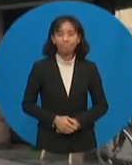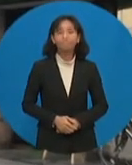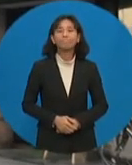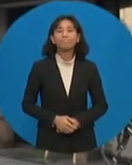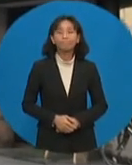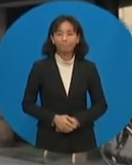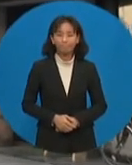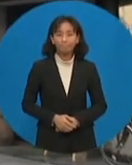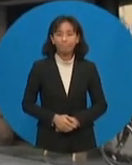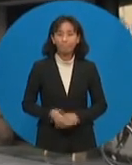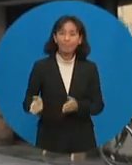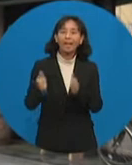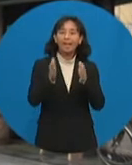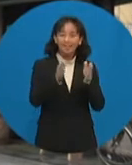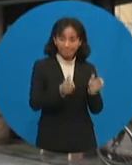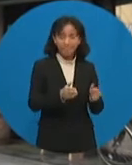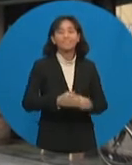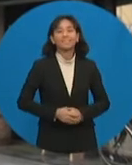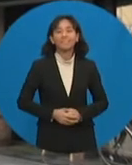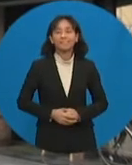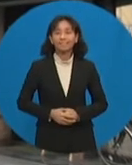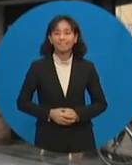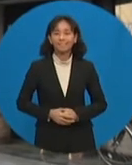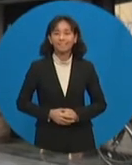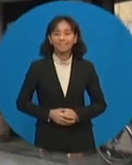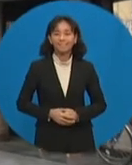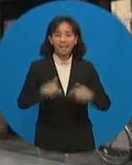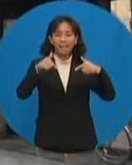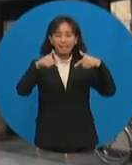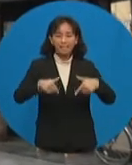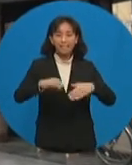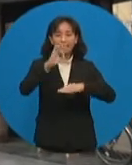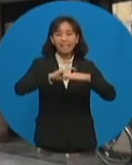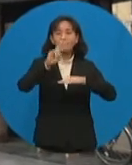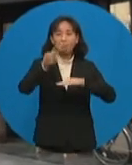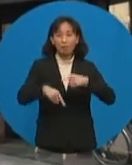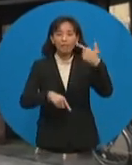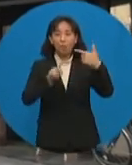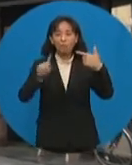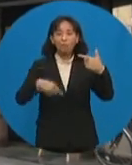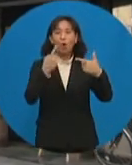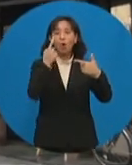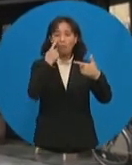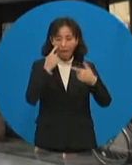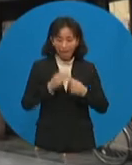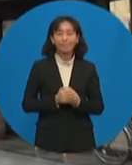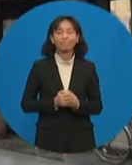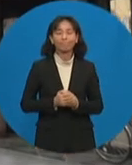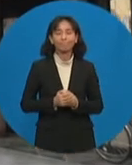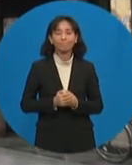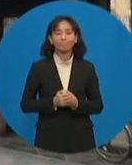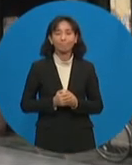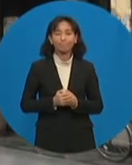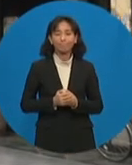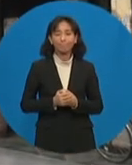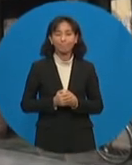まだまだ行きます。もんじゃガールの伊藤彩香です。続いては西日暮里6丁目にやってきました。2軒目の